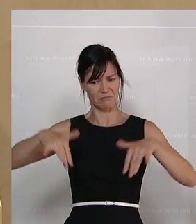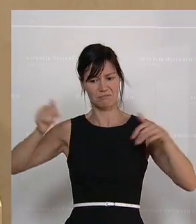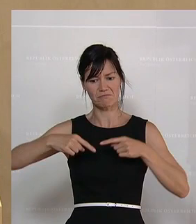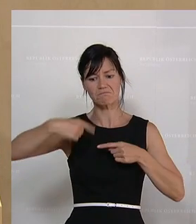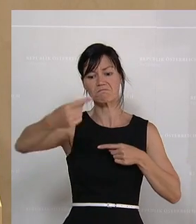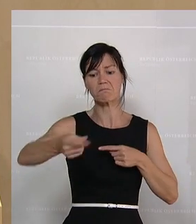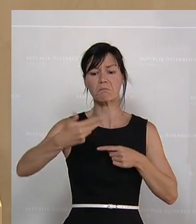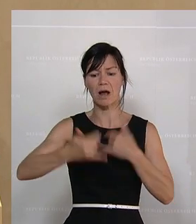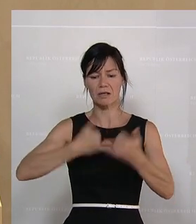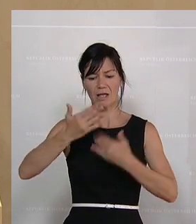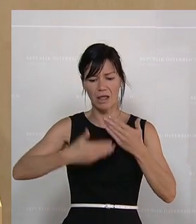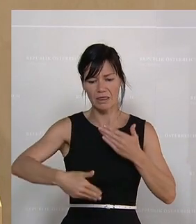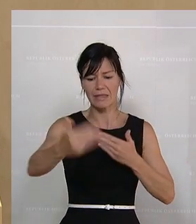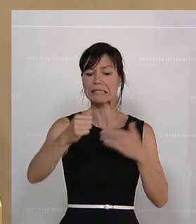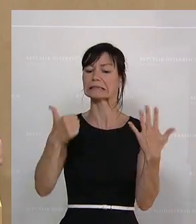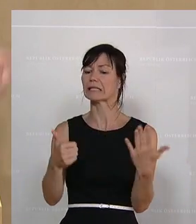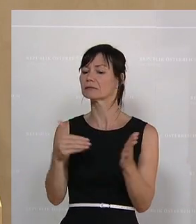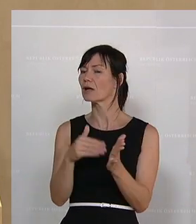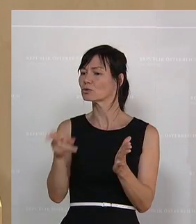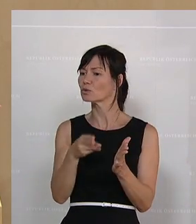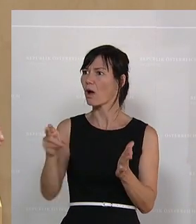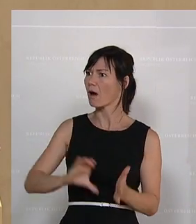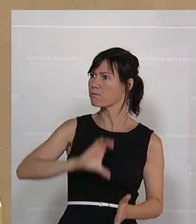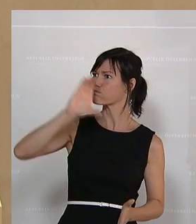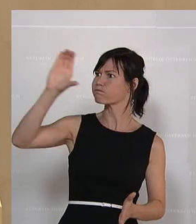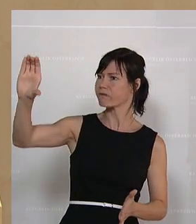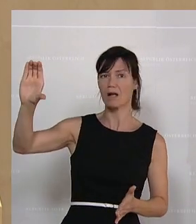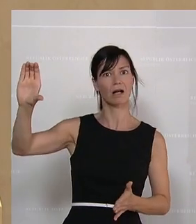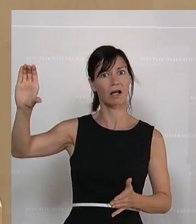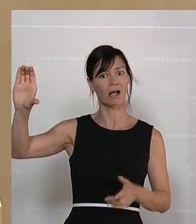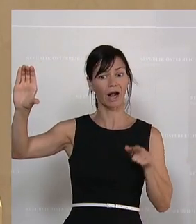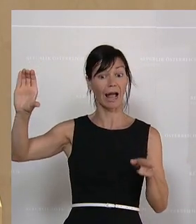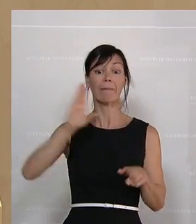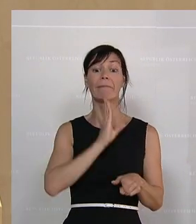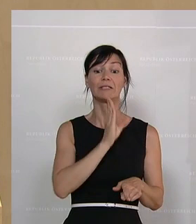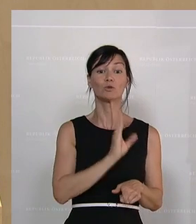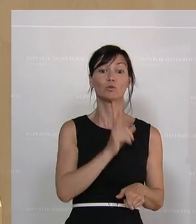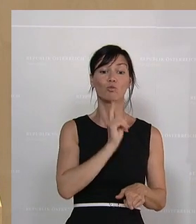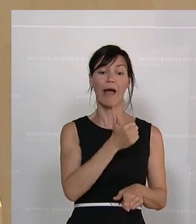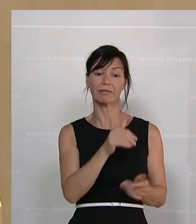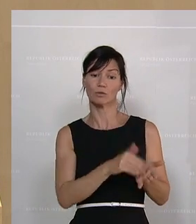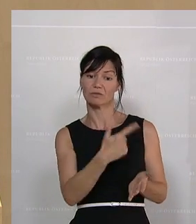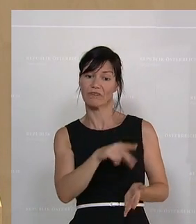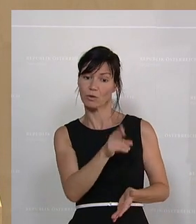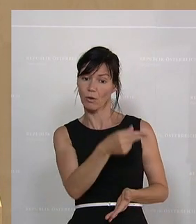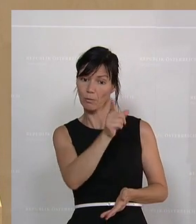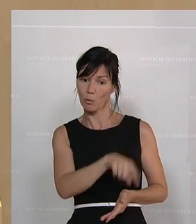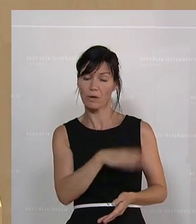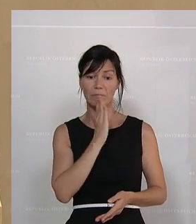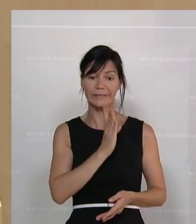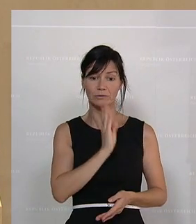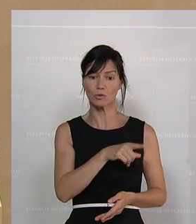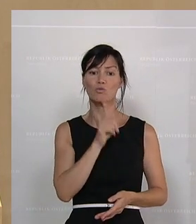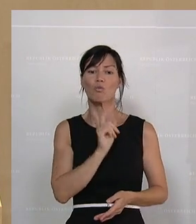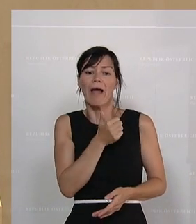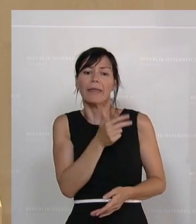6000 euro aus ihrem paket bekommen und eine pensionistin mit 1200 euro pension pro monat nur weniger als ein